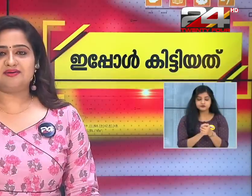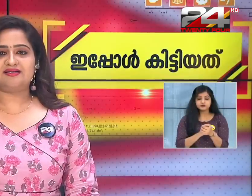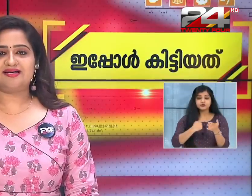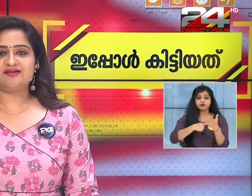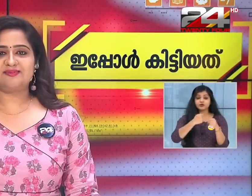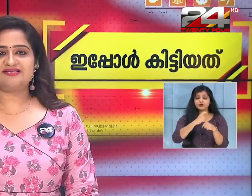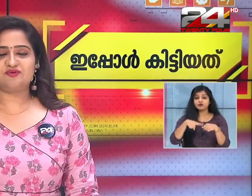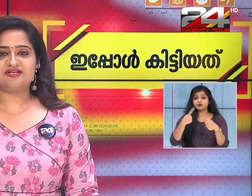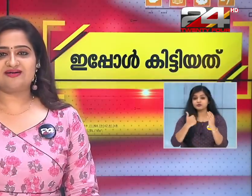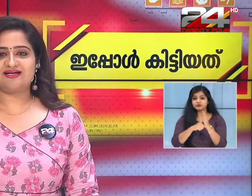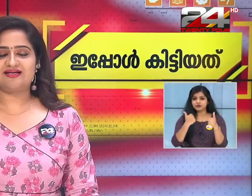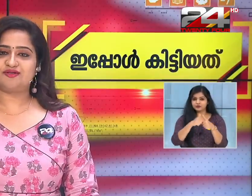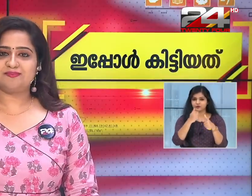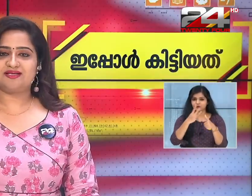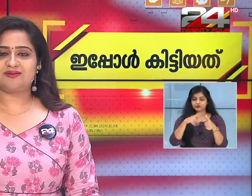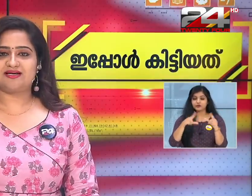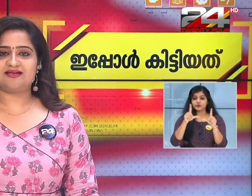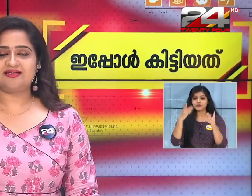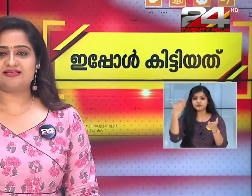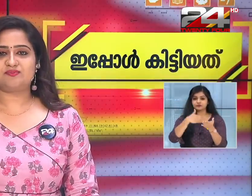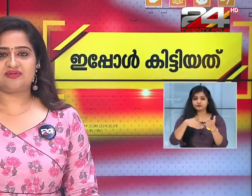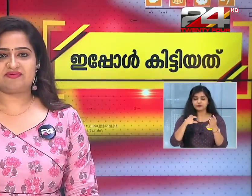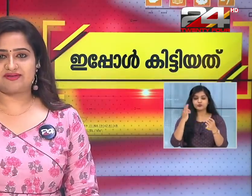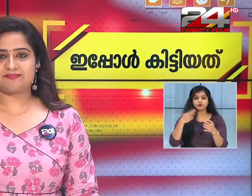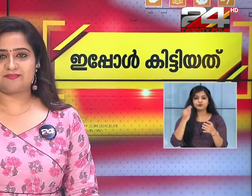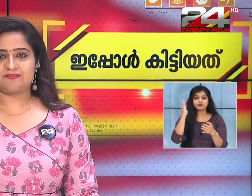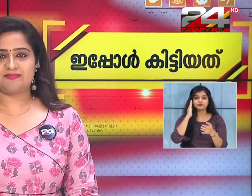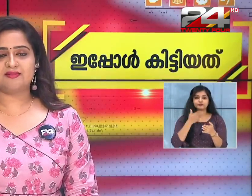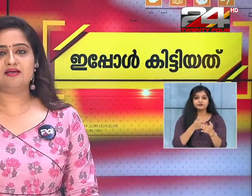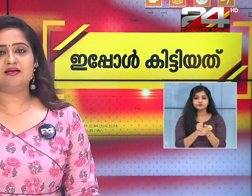രാഹുൽ ഗാന്ധി അടുത്ത മാസം 3 വയനാട്ടിലെത്തും എന്നുള്ളതാണ് ഏറ്റവും പുതിയ വിവരം.